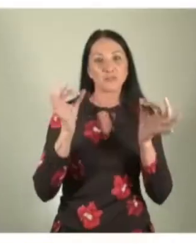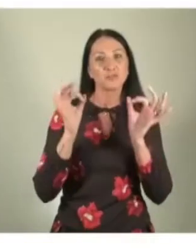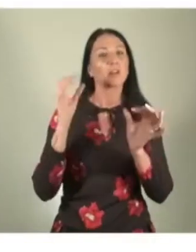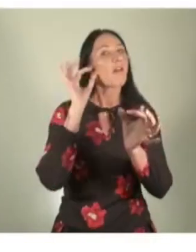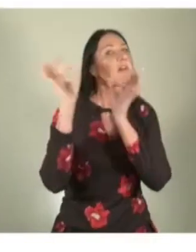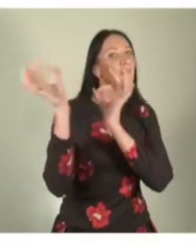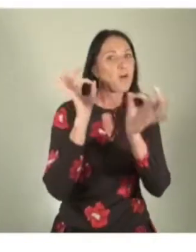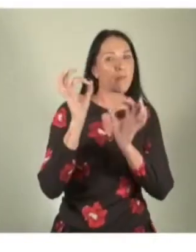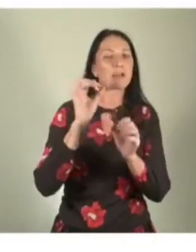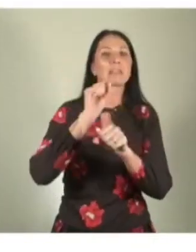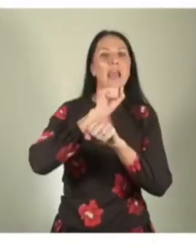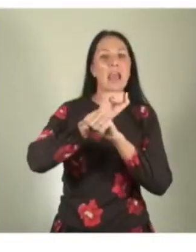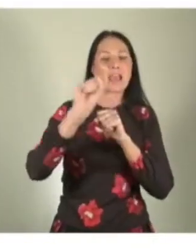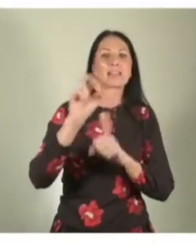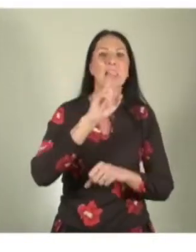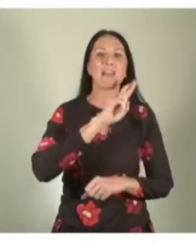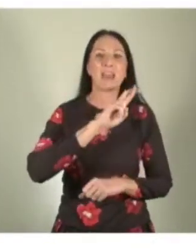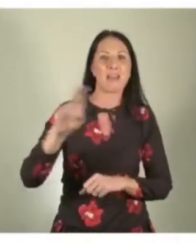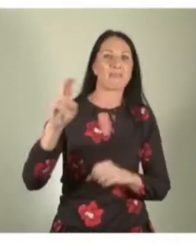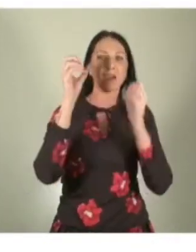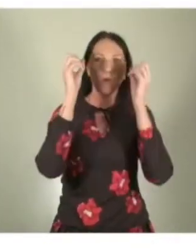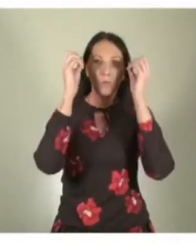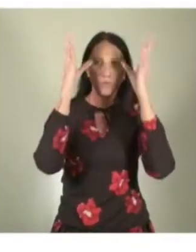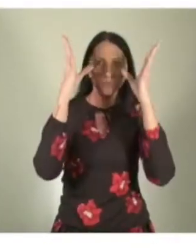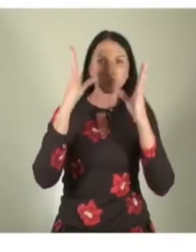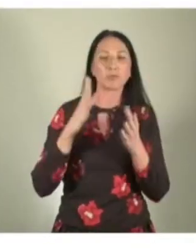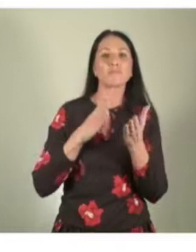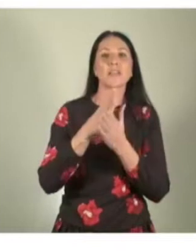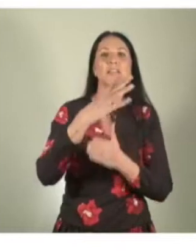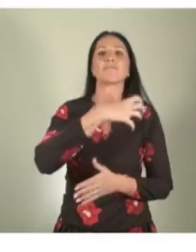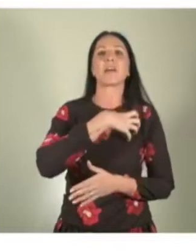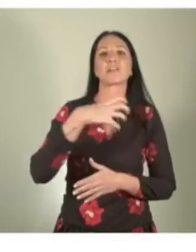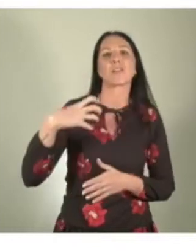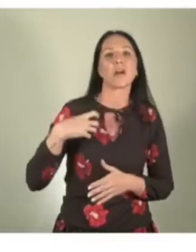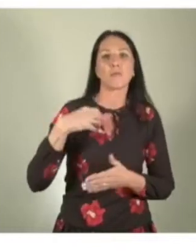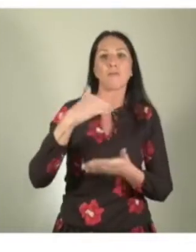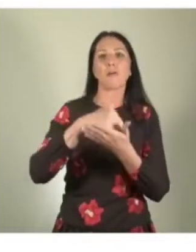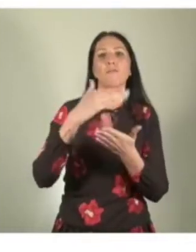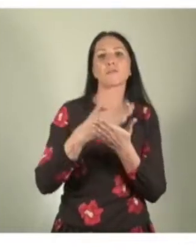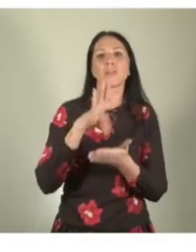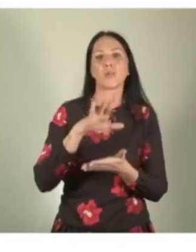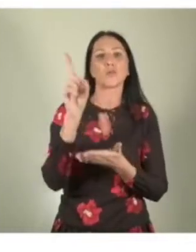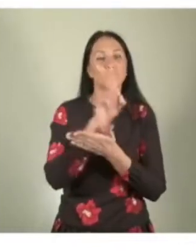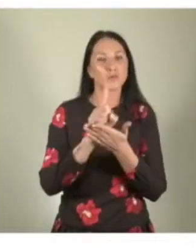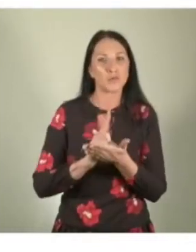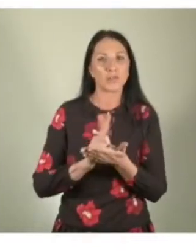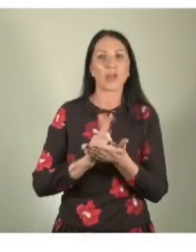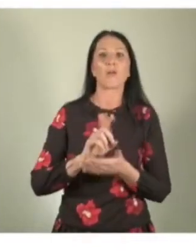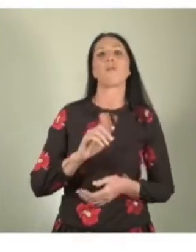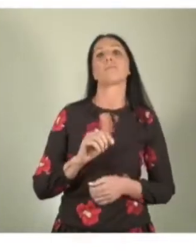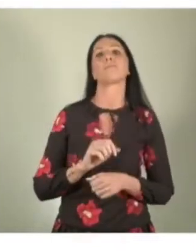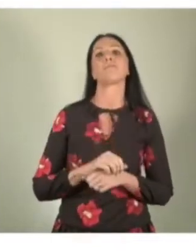Została powołana Rada Kultury przy marszałku województwa dolnośląskiego. Powołana została w drugiej